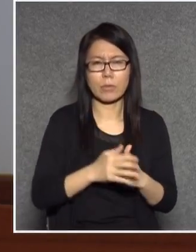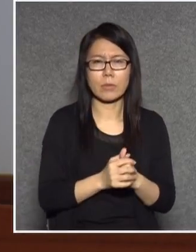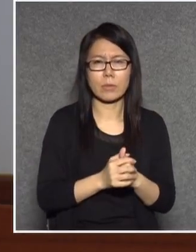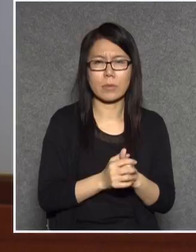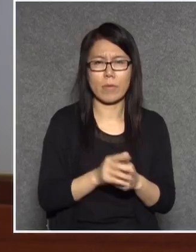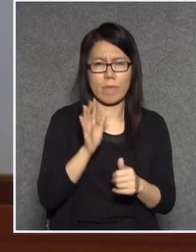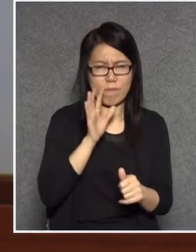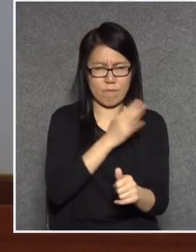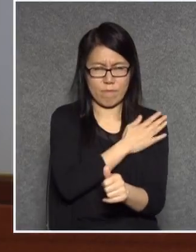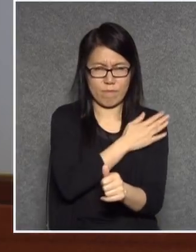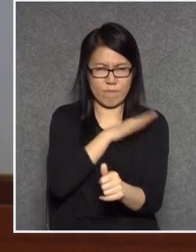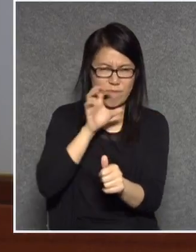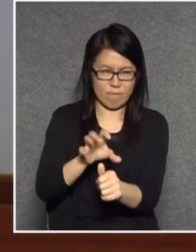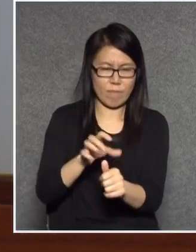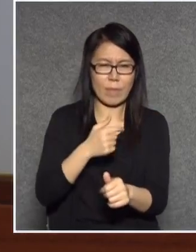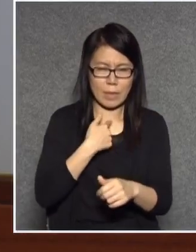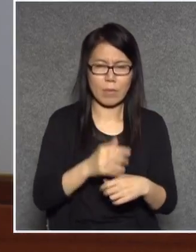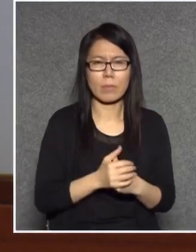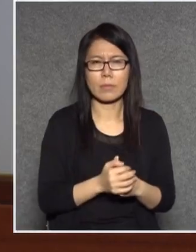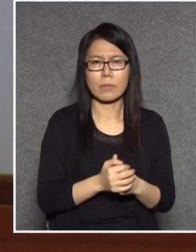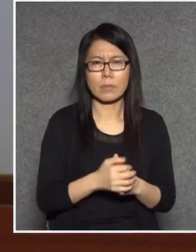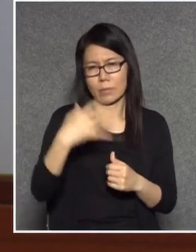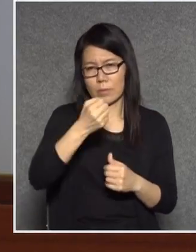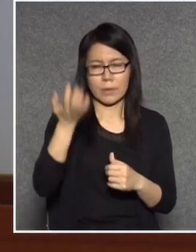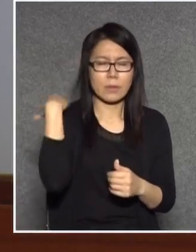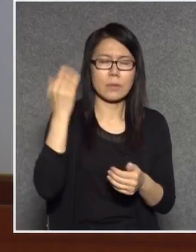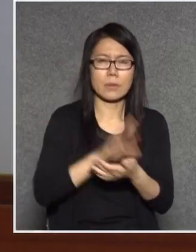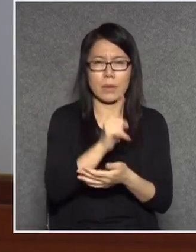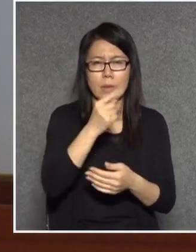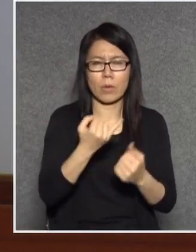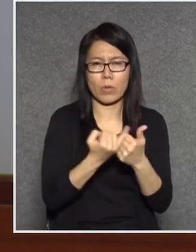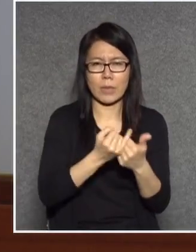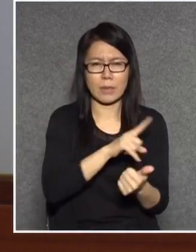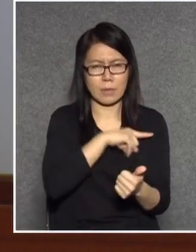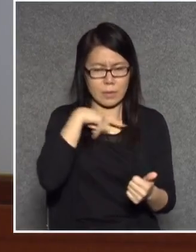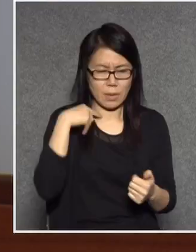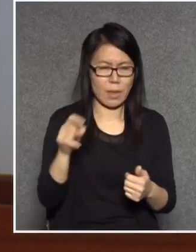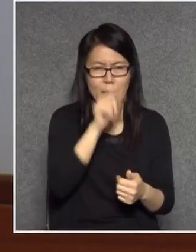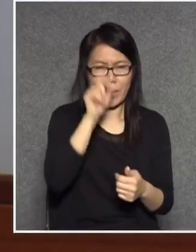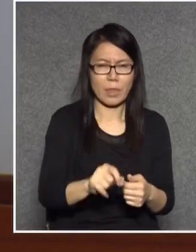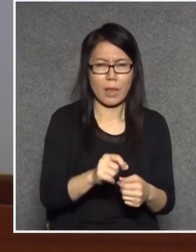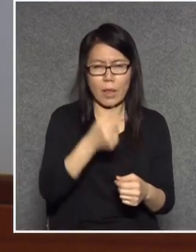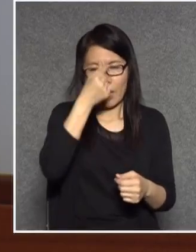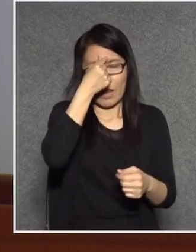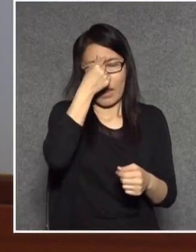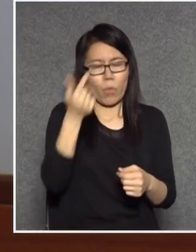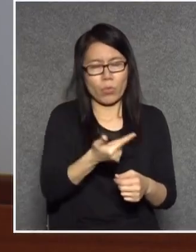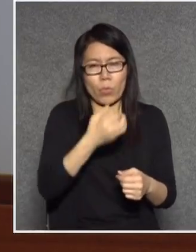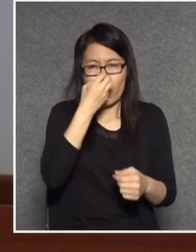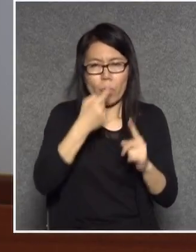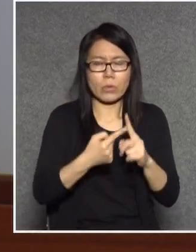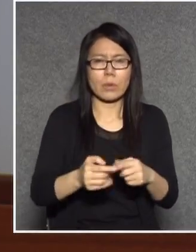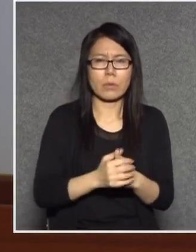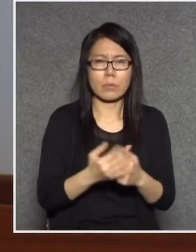責。主席，過去一年學生自殺的問題是困擾了很多香港人，同